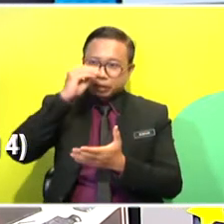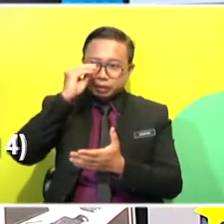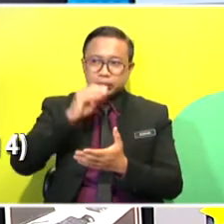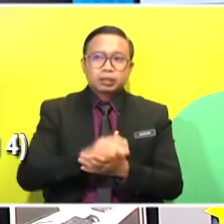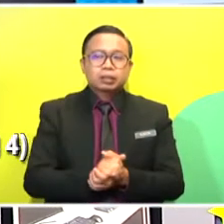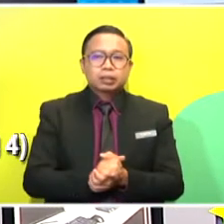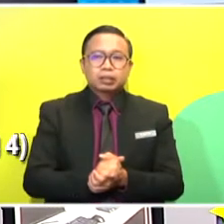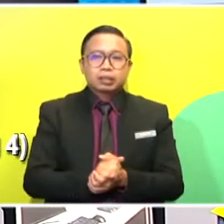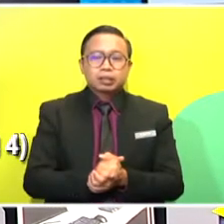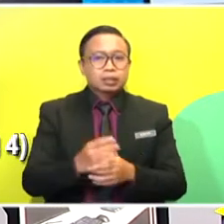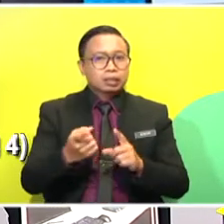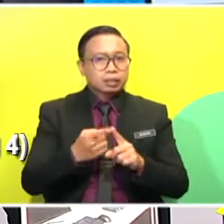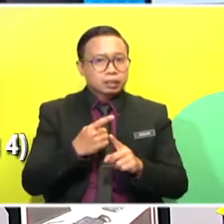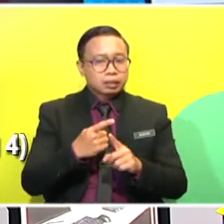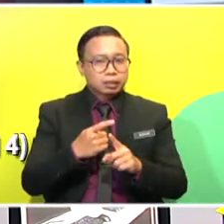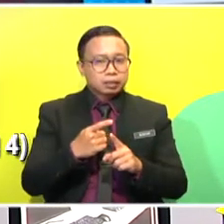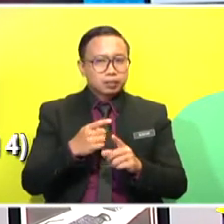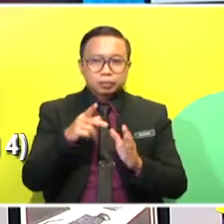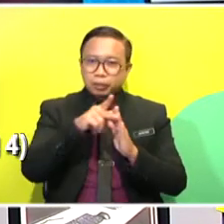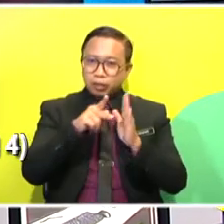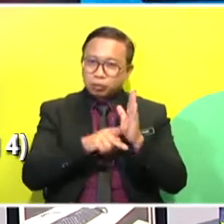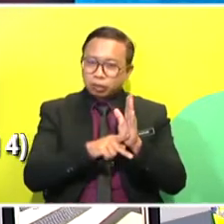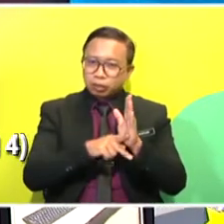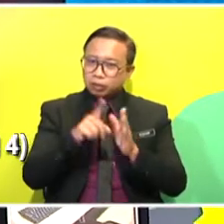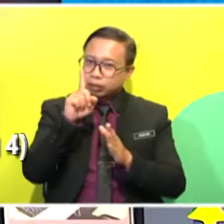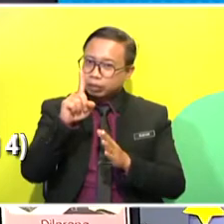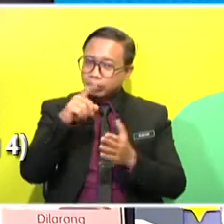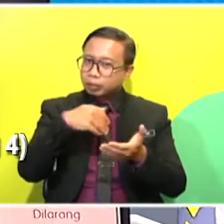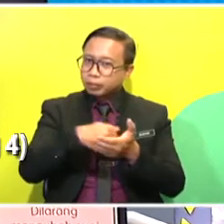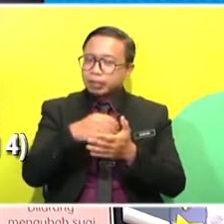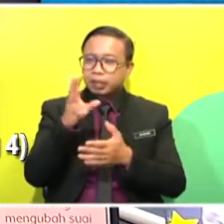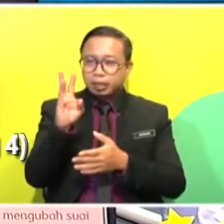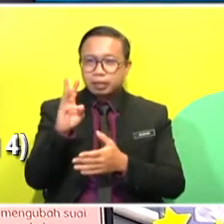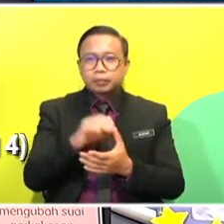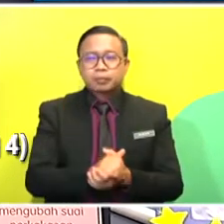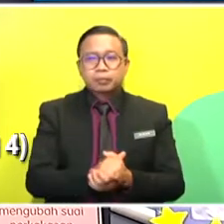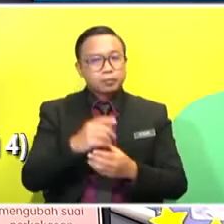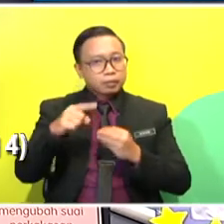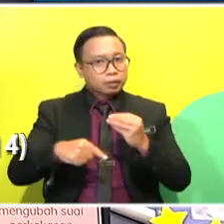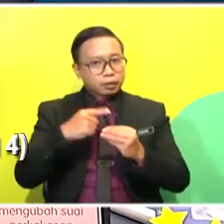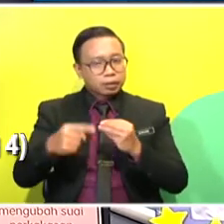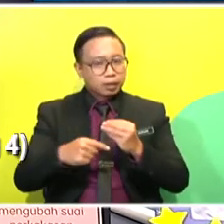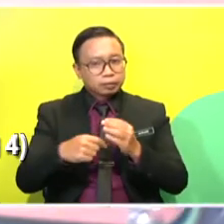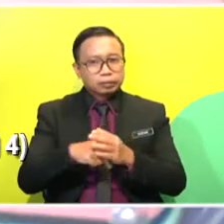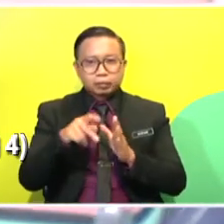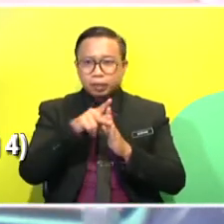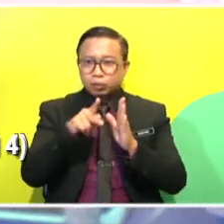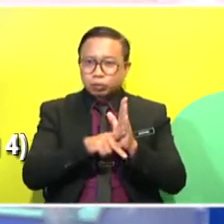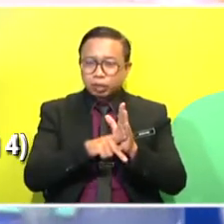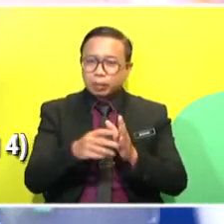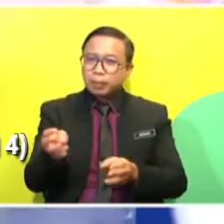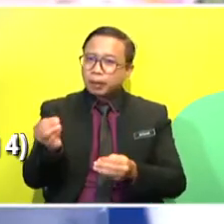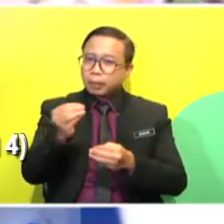daripada peraturan pertama hinggalah peraturan terakhir iaitu nombor 6, iaitu berkaitan dengan peraturan makmal